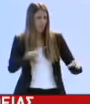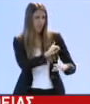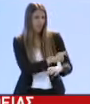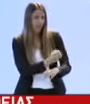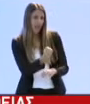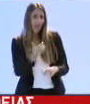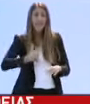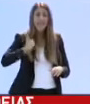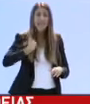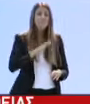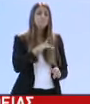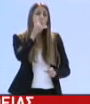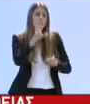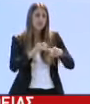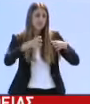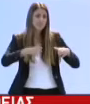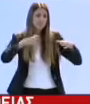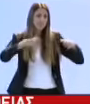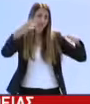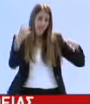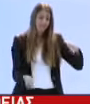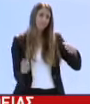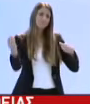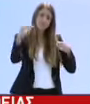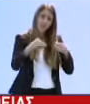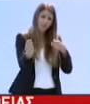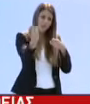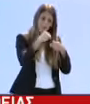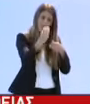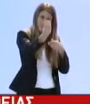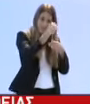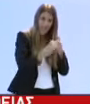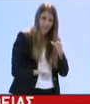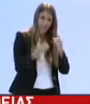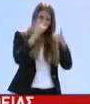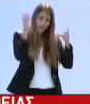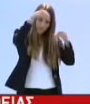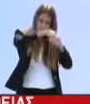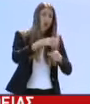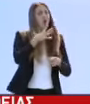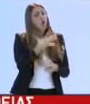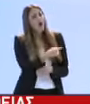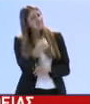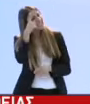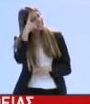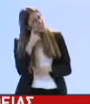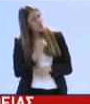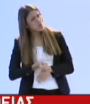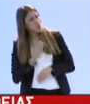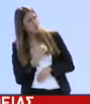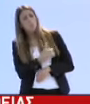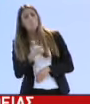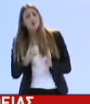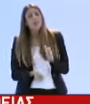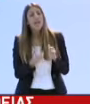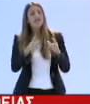νέοι πολίτες πολλαπλασιάζονται, έρχονται στις τάξεις της Νέας Δημοκρατίας, διότι ξέρουν πολύ καλά ότι μόνο η